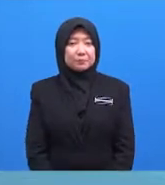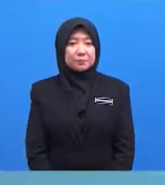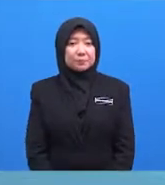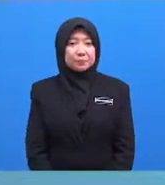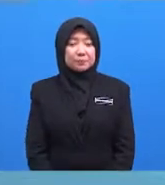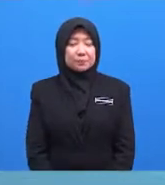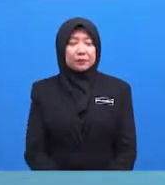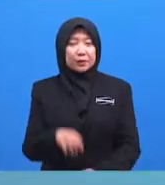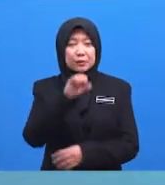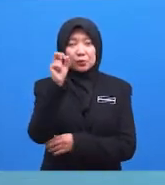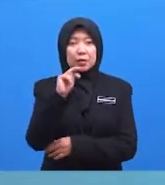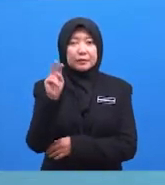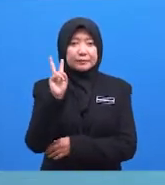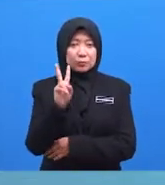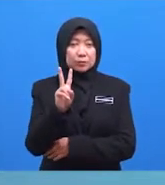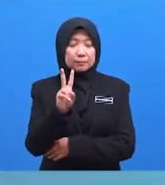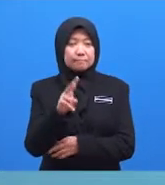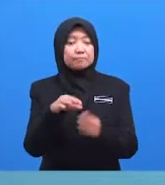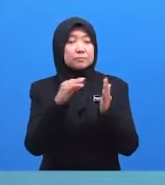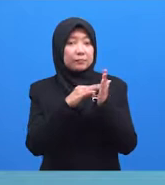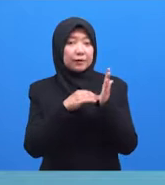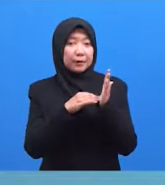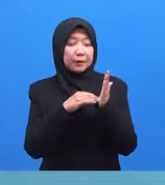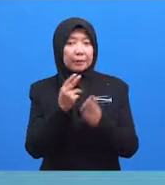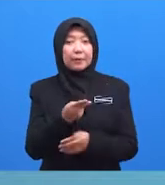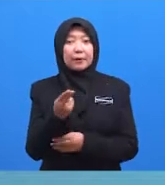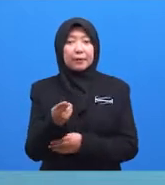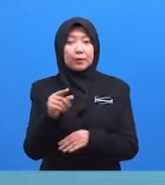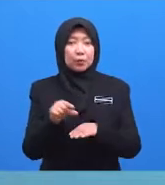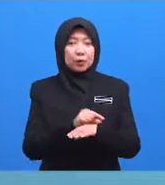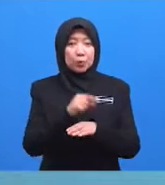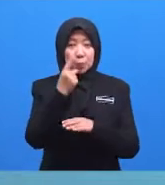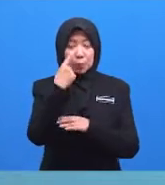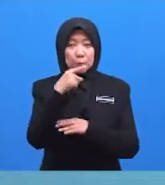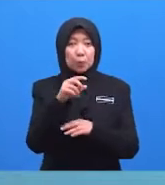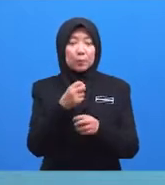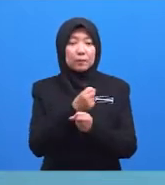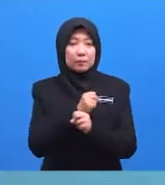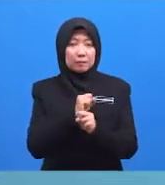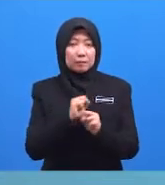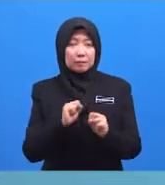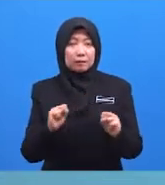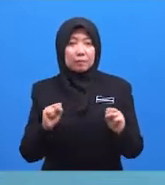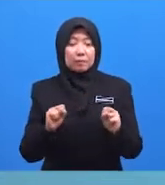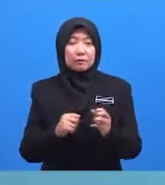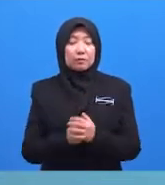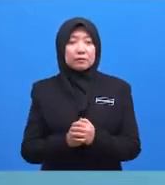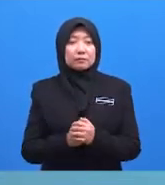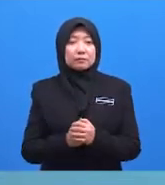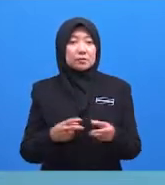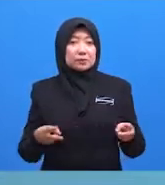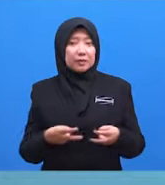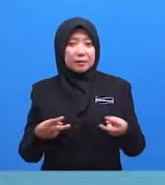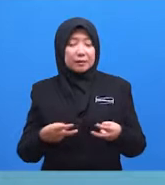Baiklah, soalan kedua. Senaraikan bahan-bahan yang digunakan untuk menyediakan salad